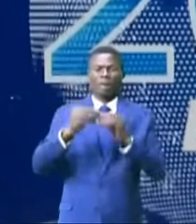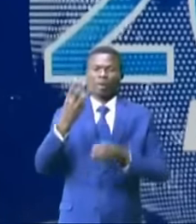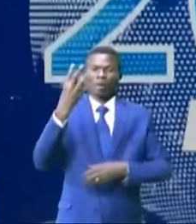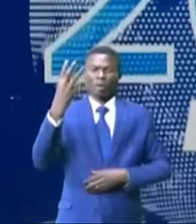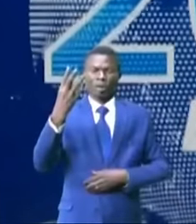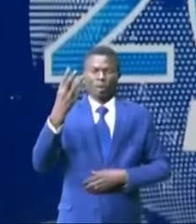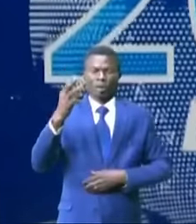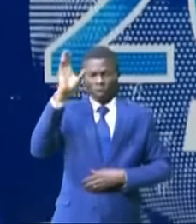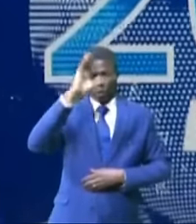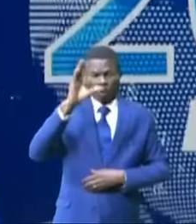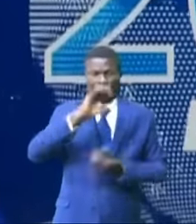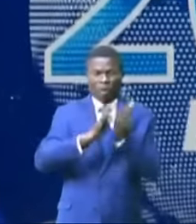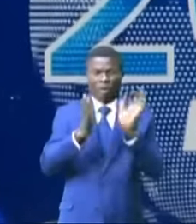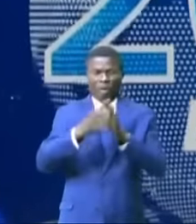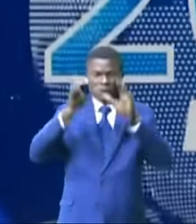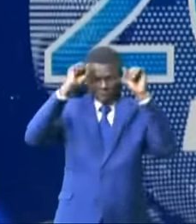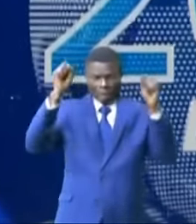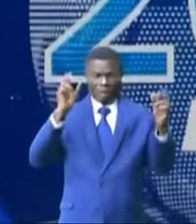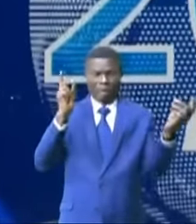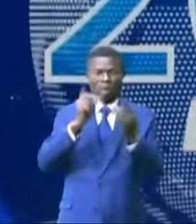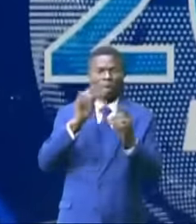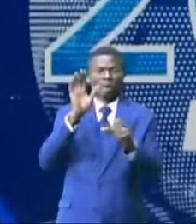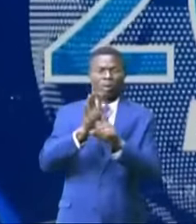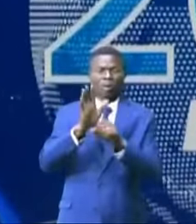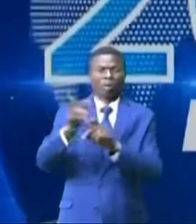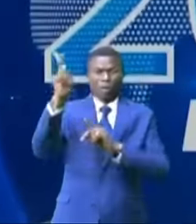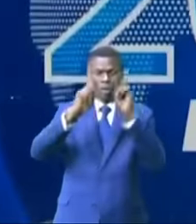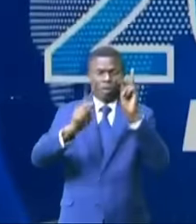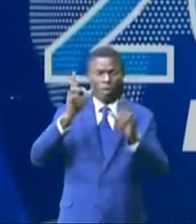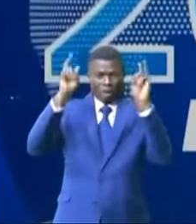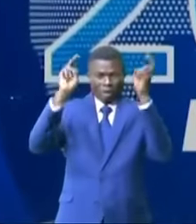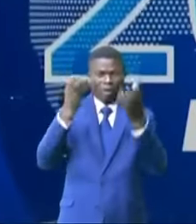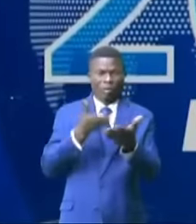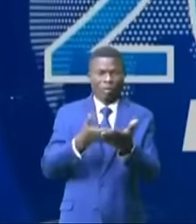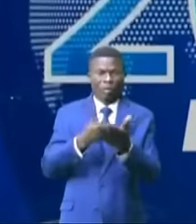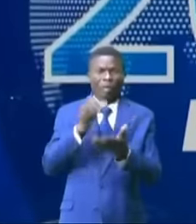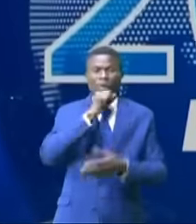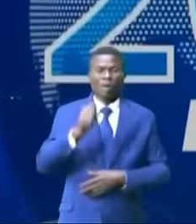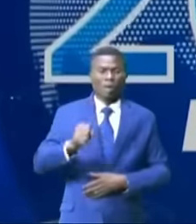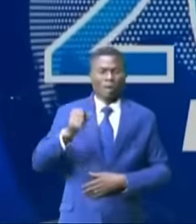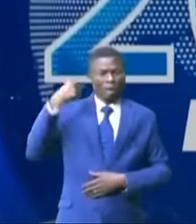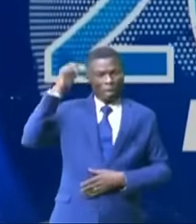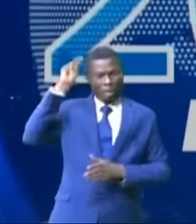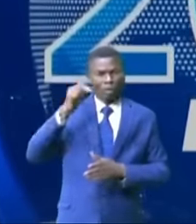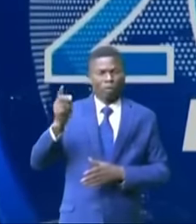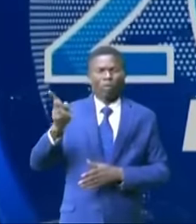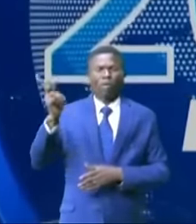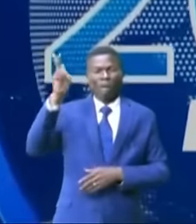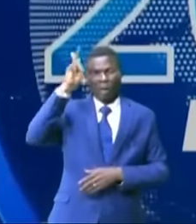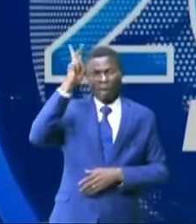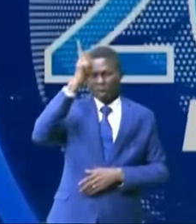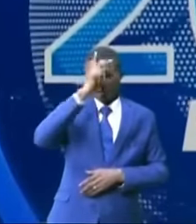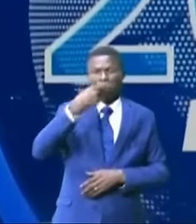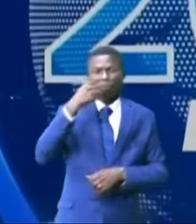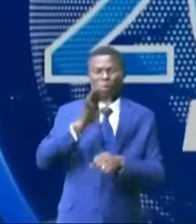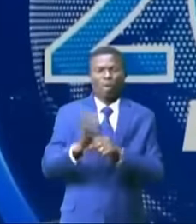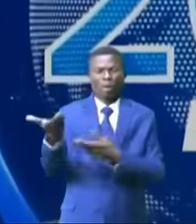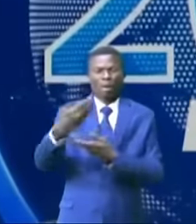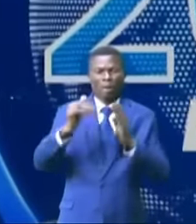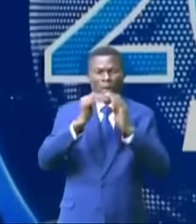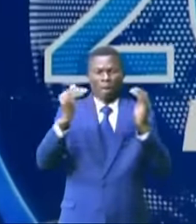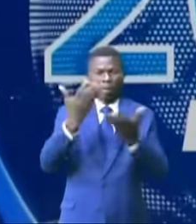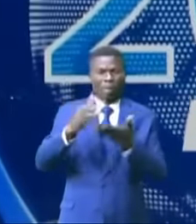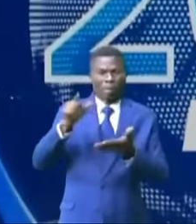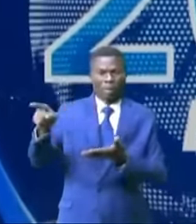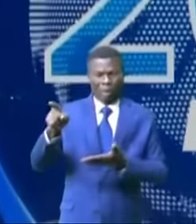à la magistrature suprême était en face des milliers d'habitants de cette ville. L'ancien gouverneur de la province de Katanga a insisté sur le retour de la paix dans cette